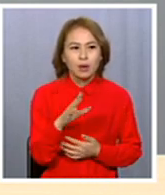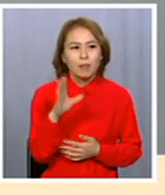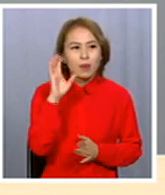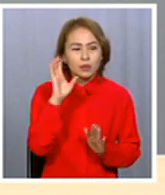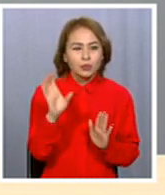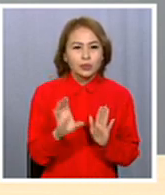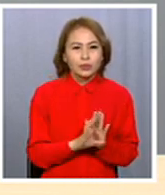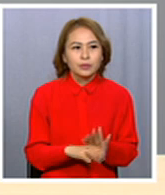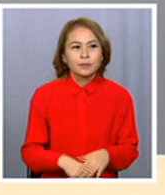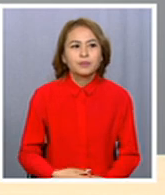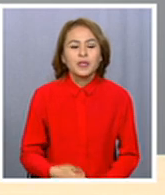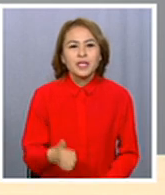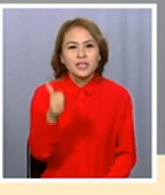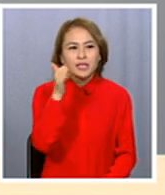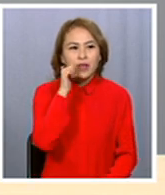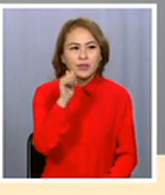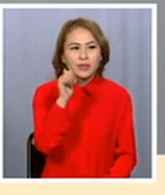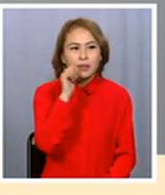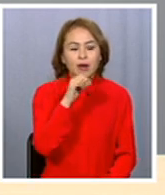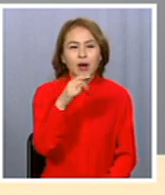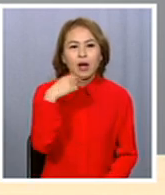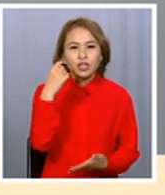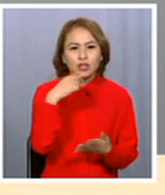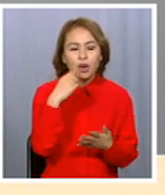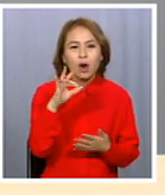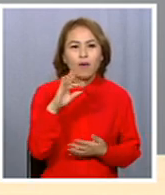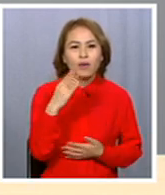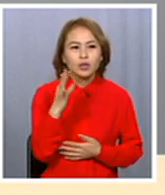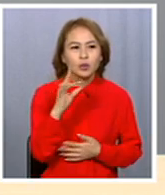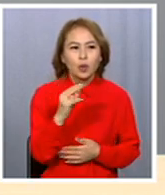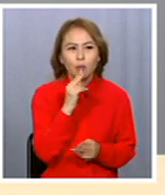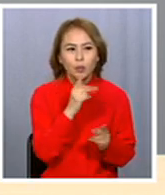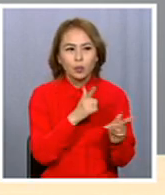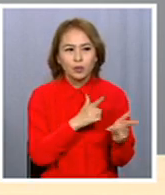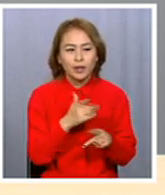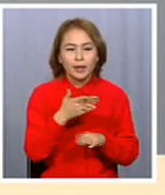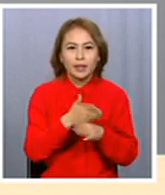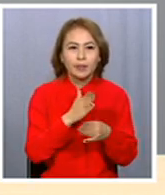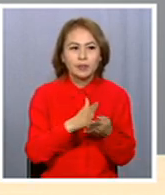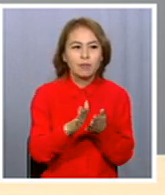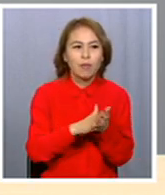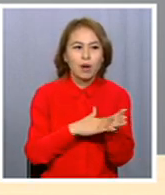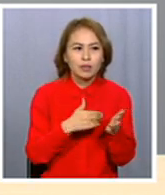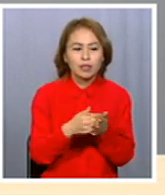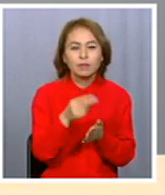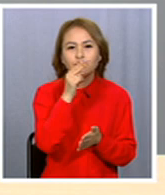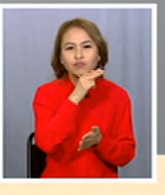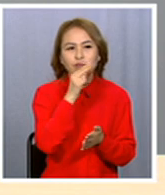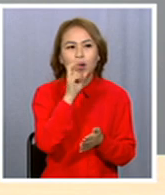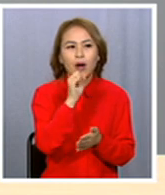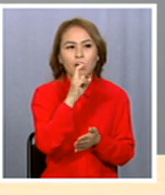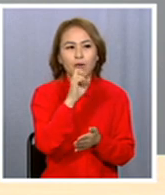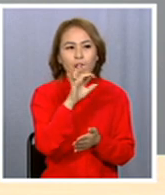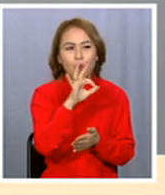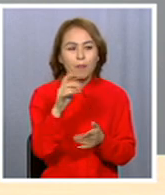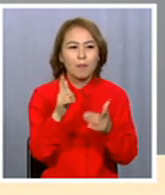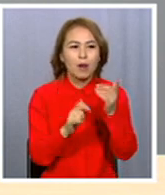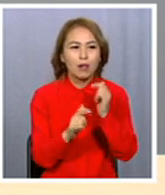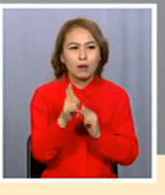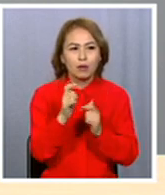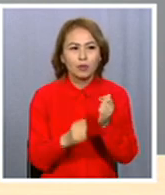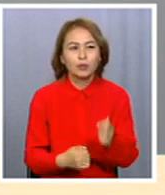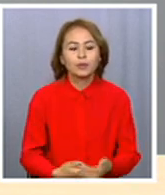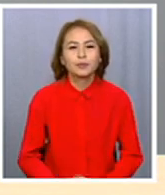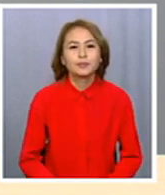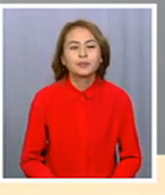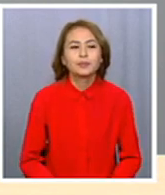Послушайте. Завтрак, каша или овощное блюдо, хлеб с маслом, чай, какао или